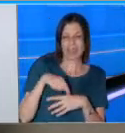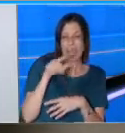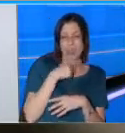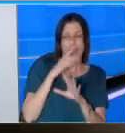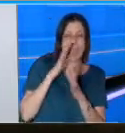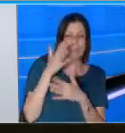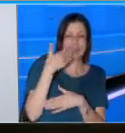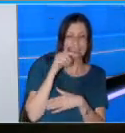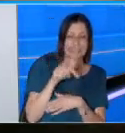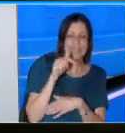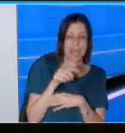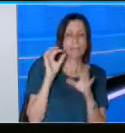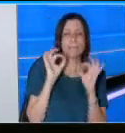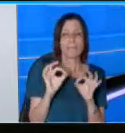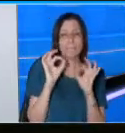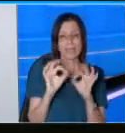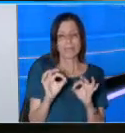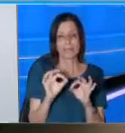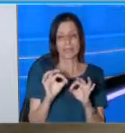האם מדינת ישראל באמת